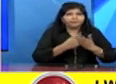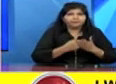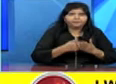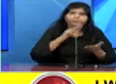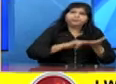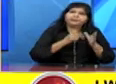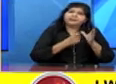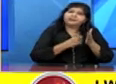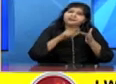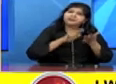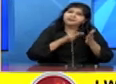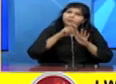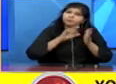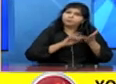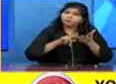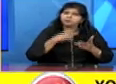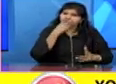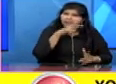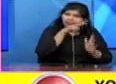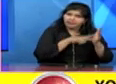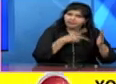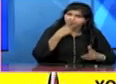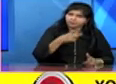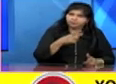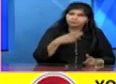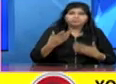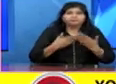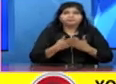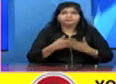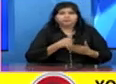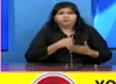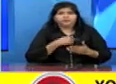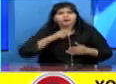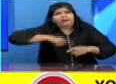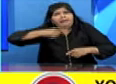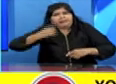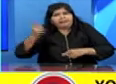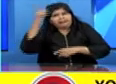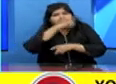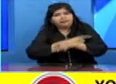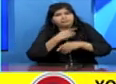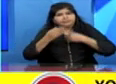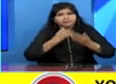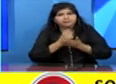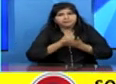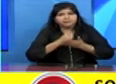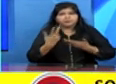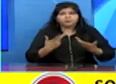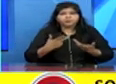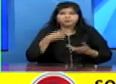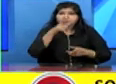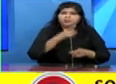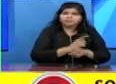नरेंद्र मोदी ऐप पर आप जरूर उस वीडियो को देखेंगे कि जो मैं करता हूँ, संभवतः उसमें से कुछ